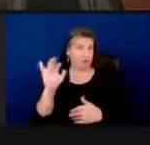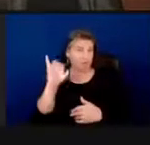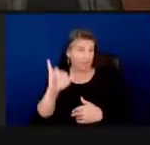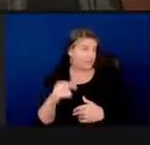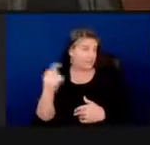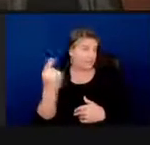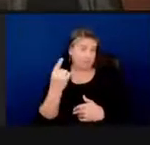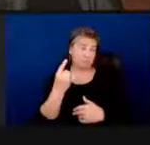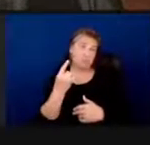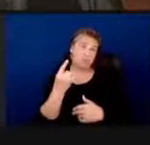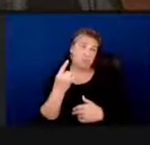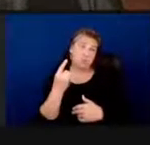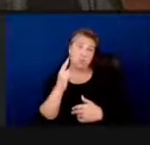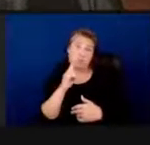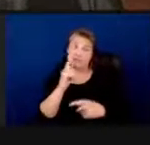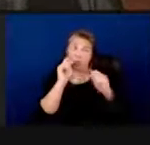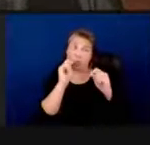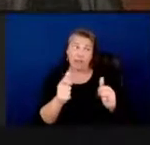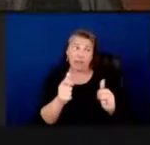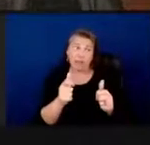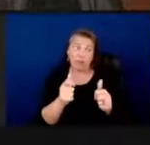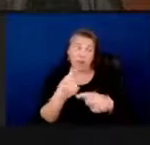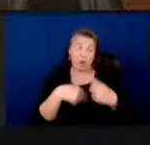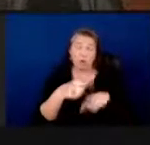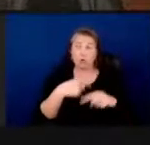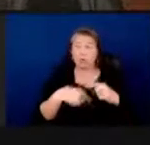ninatarajia ya kuwa tutaona mpango huu